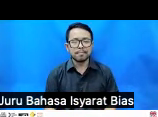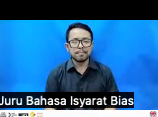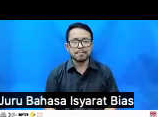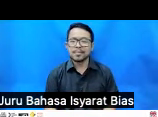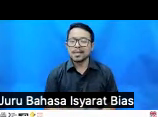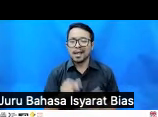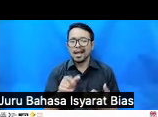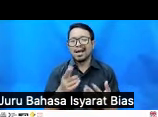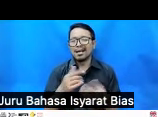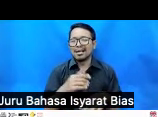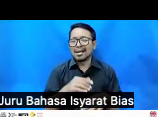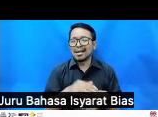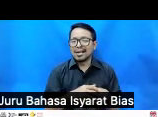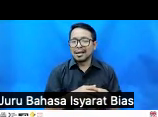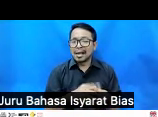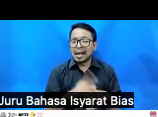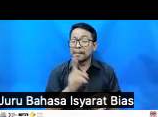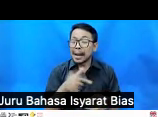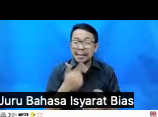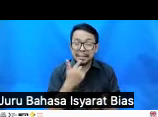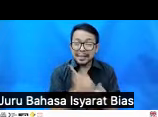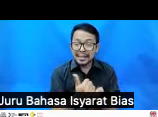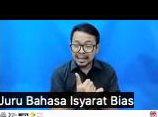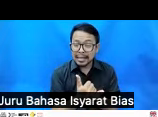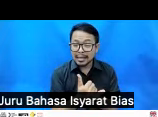Jadi yang menjadi focal point ataupun